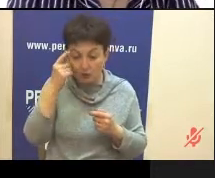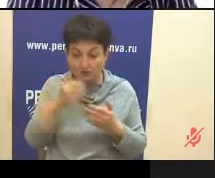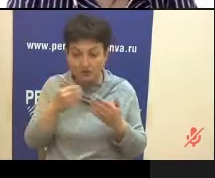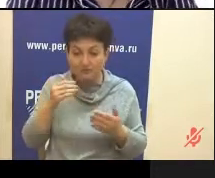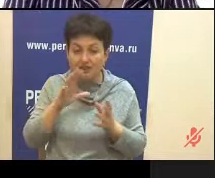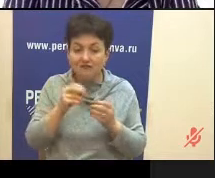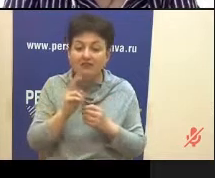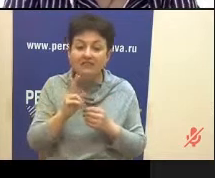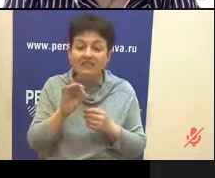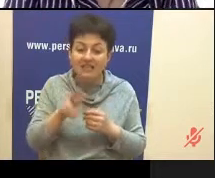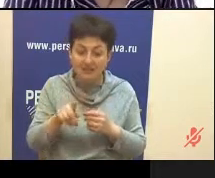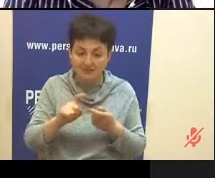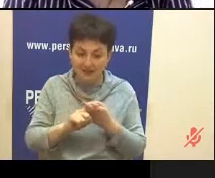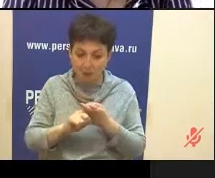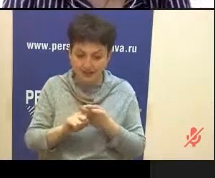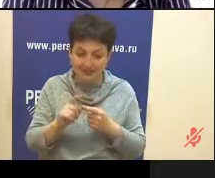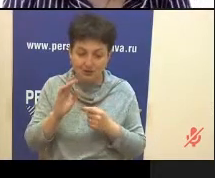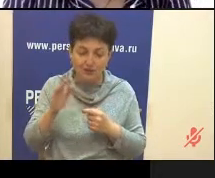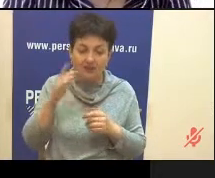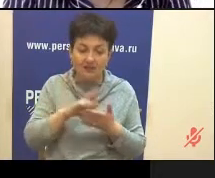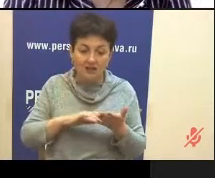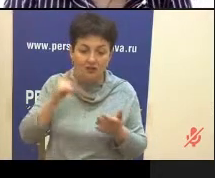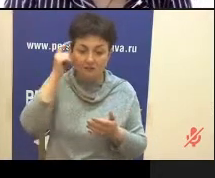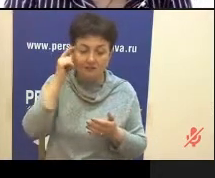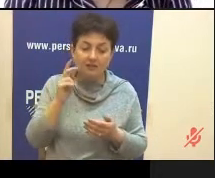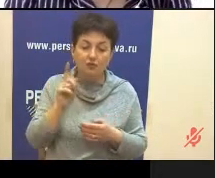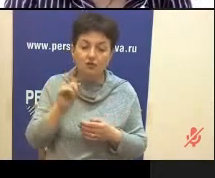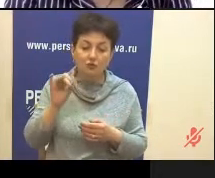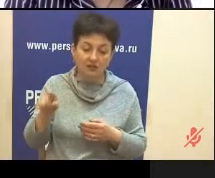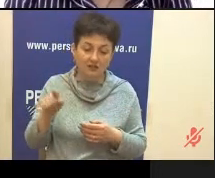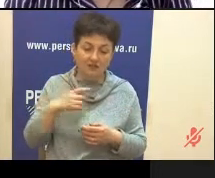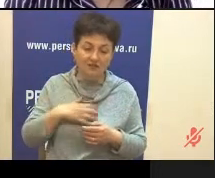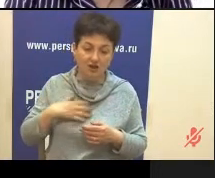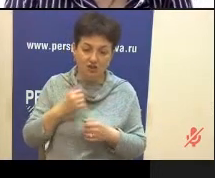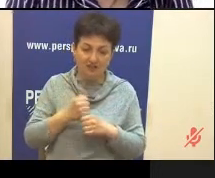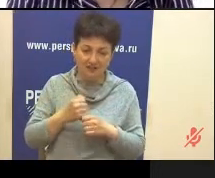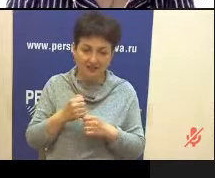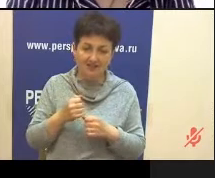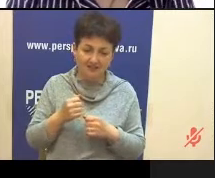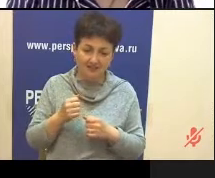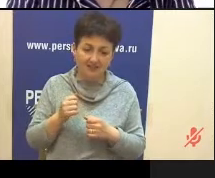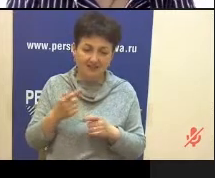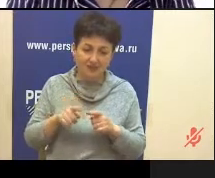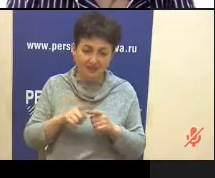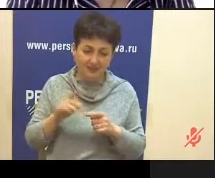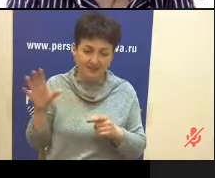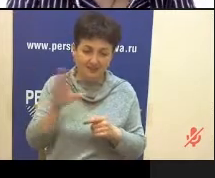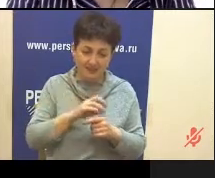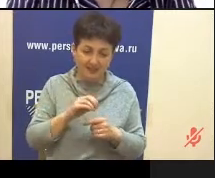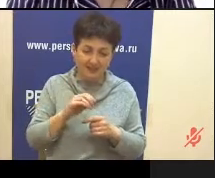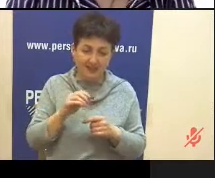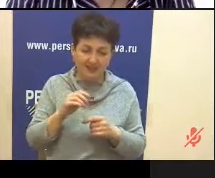продумайте прежде всего, с кем вы коммуницируете, а дальше уже поймите, что им важно делать. И, кстати, вот эти